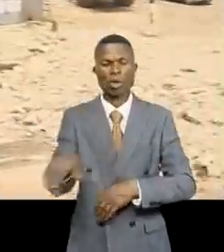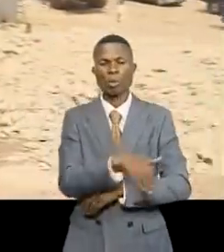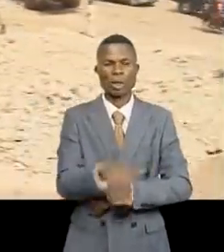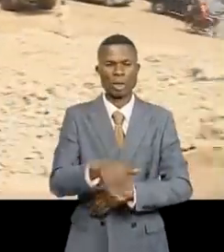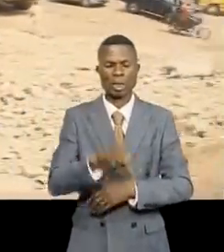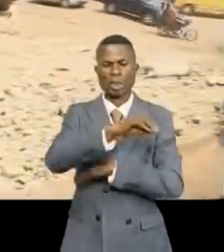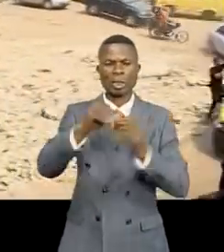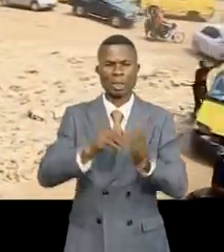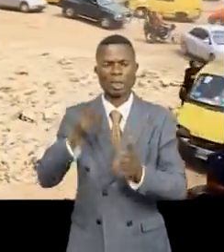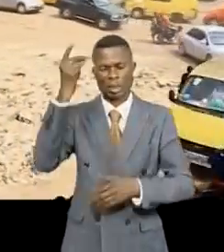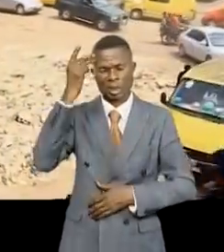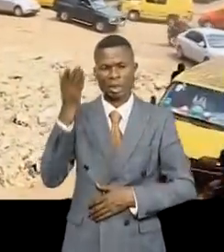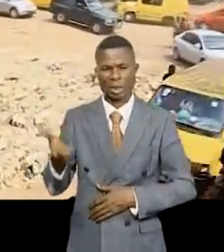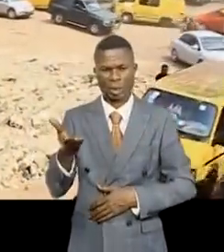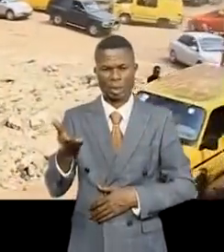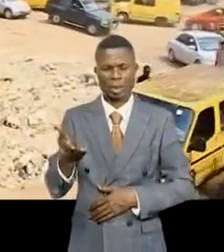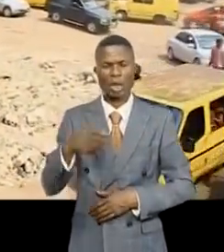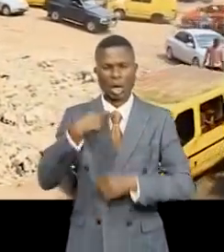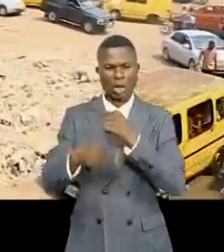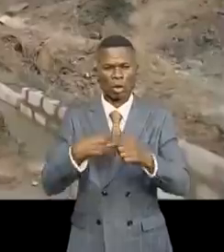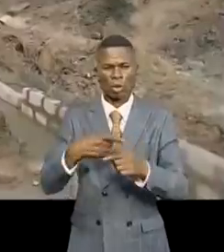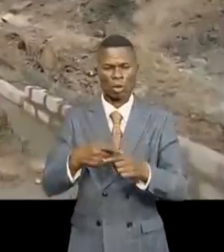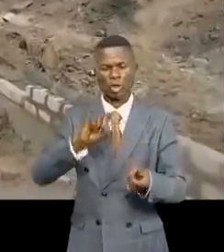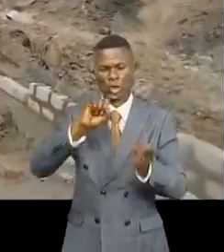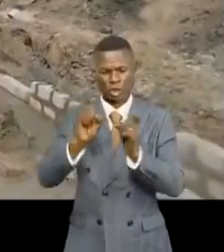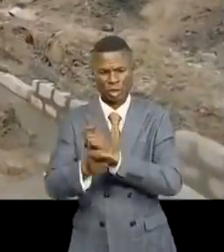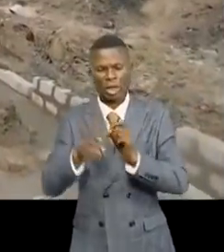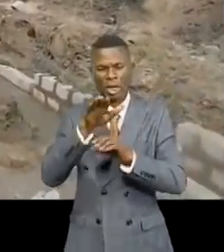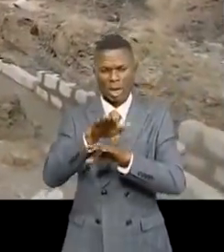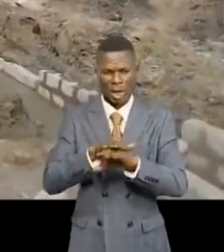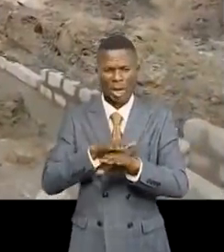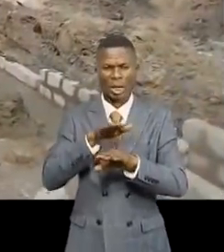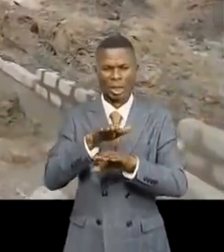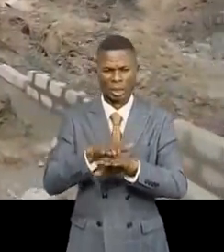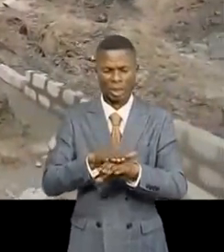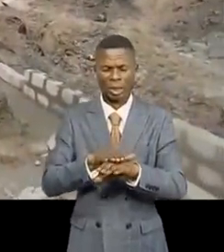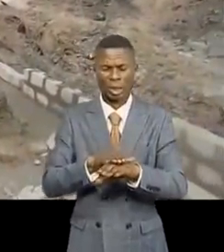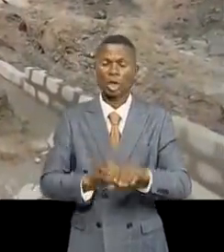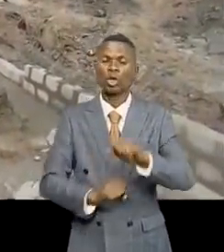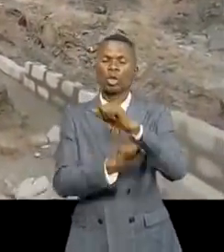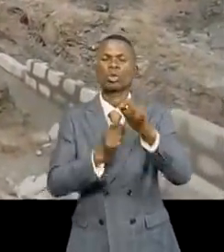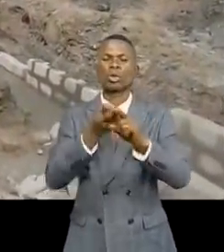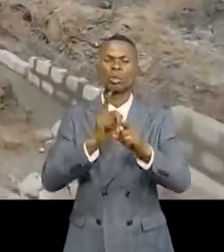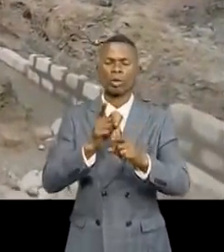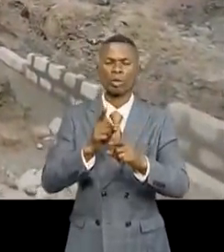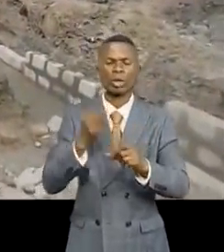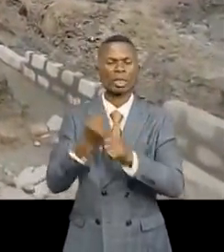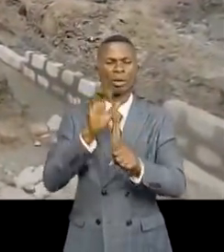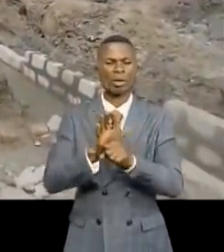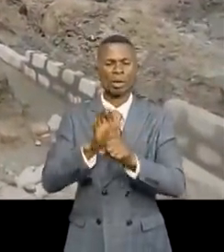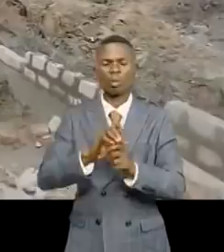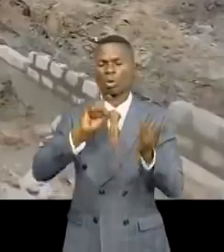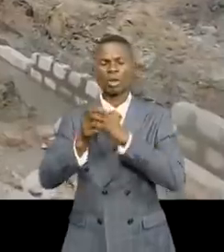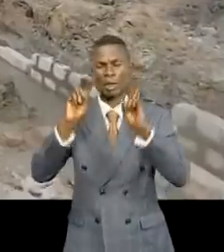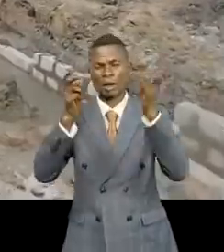cœur de la capitale Kinshasa, est en train de se métamorphoser, cela grâce non seulement à d'intenses travaux de